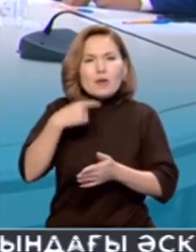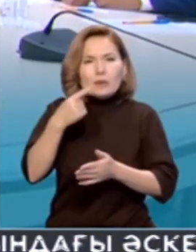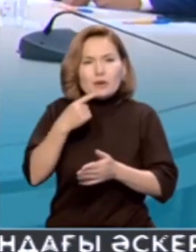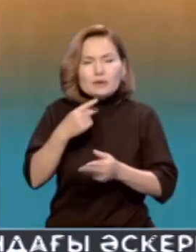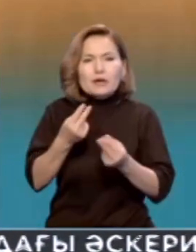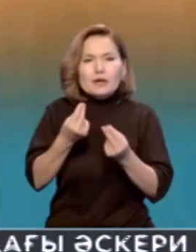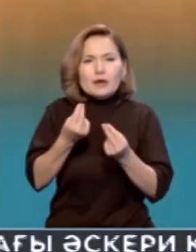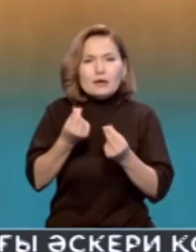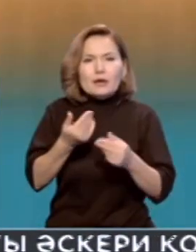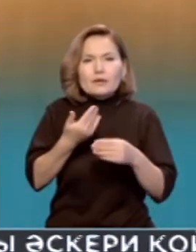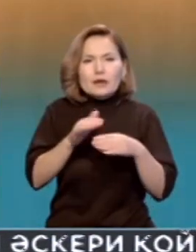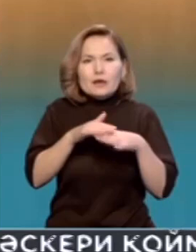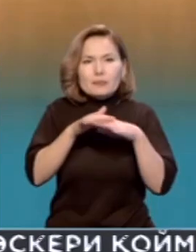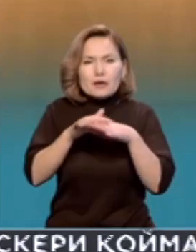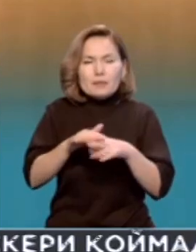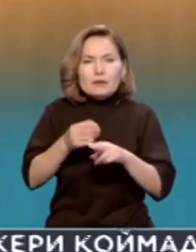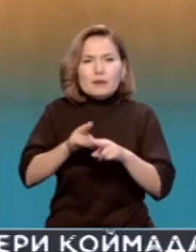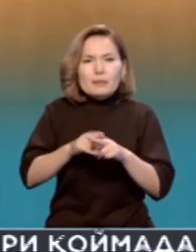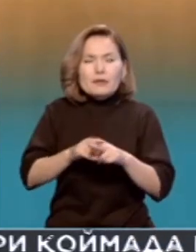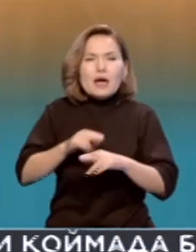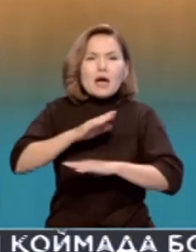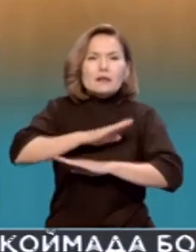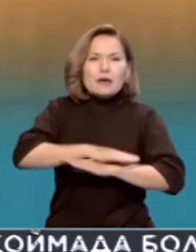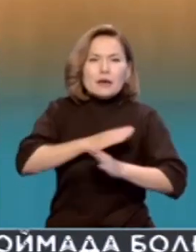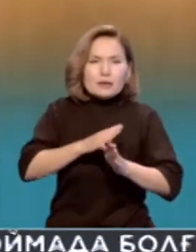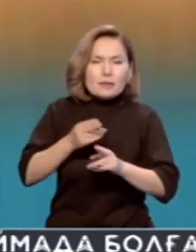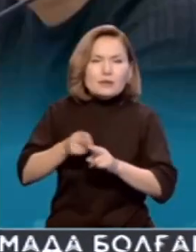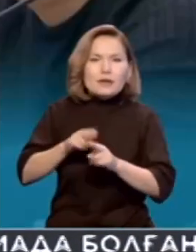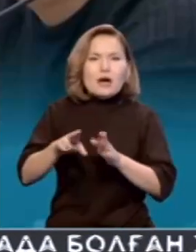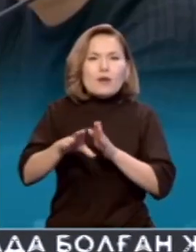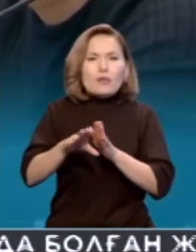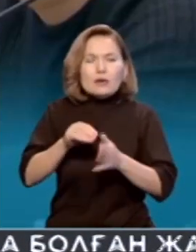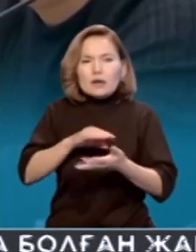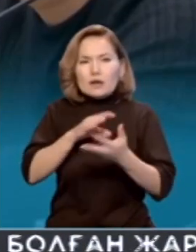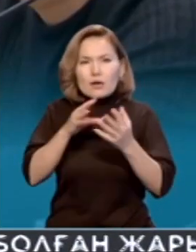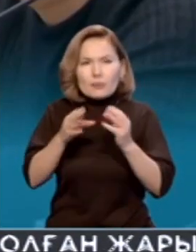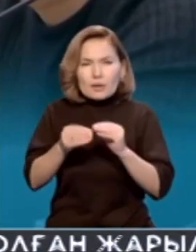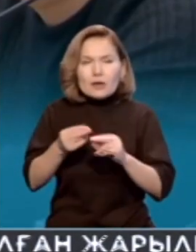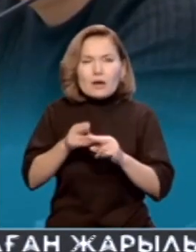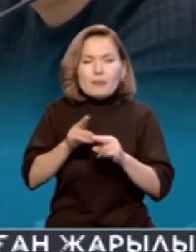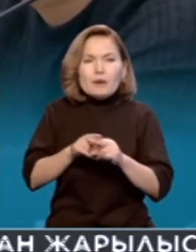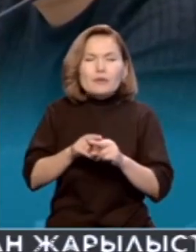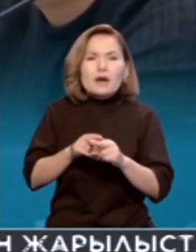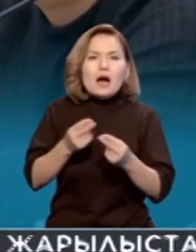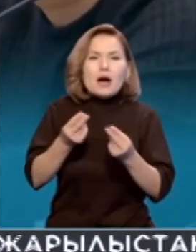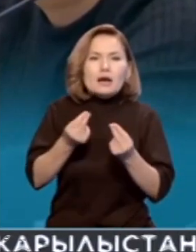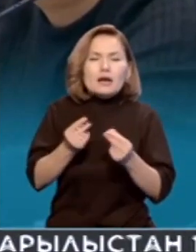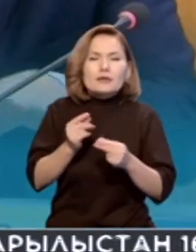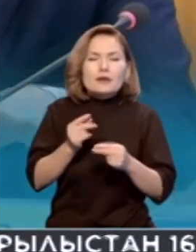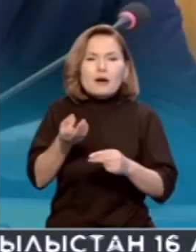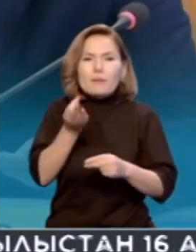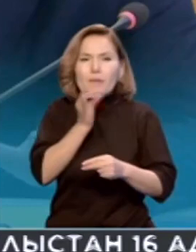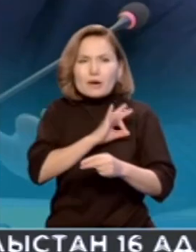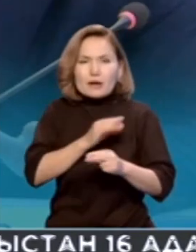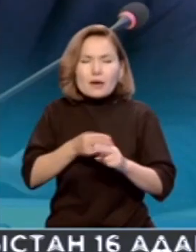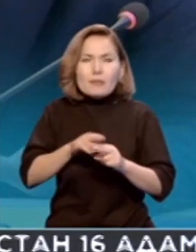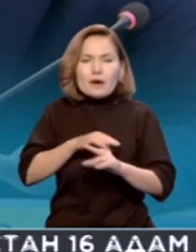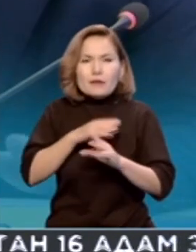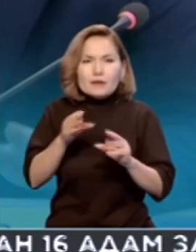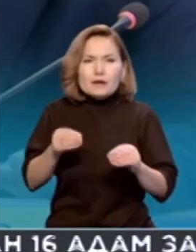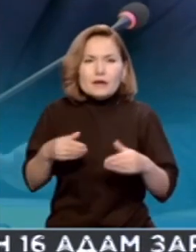сөйлеуіне, бюджеттен бөлінген қаражат көлемі мен тәртібі, кандидаттың сайлау қорларын құру, қаражатты пайдалану туралы есеп